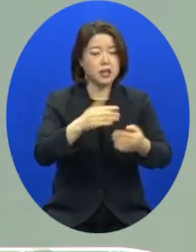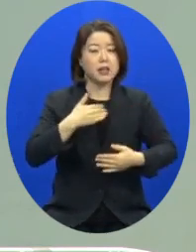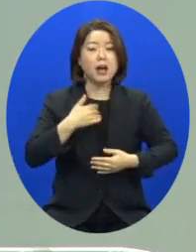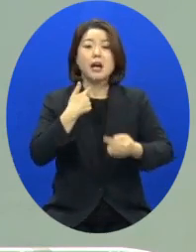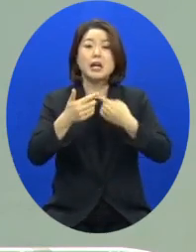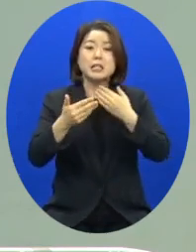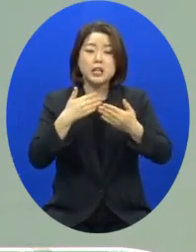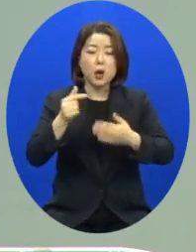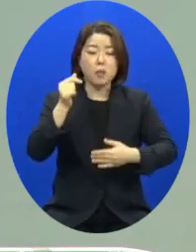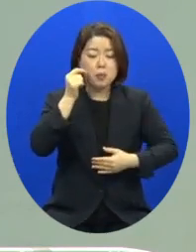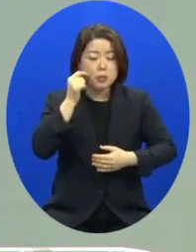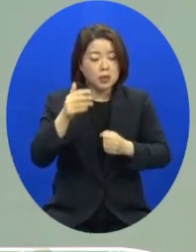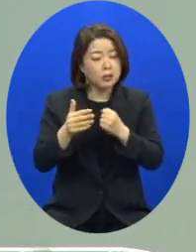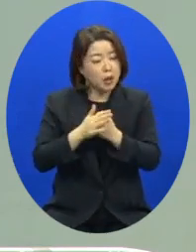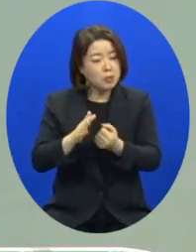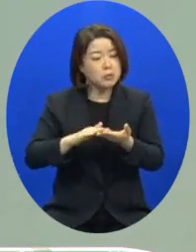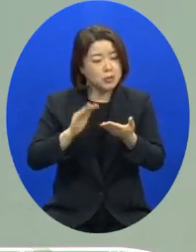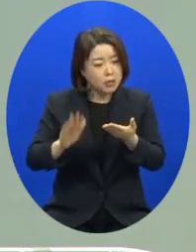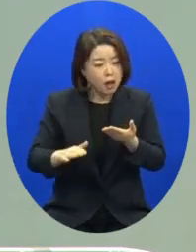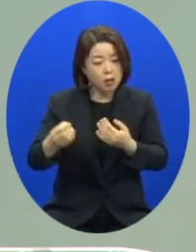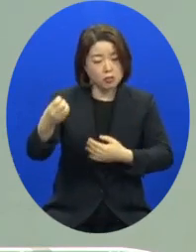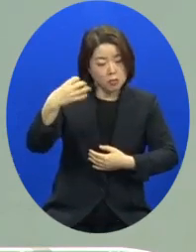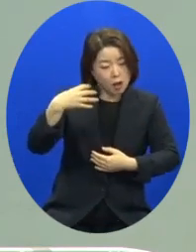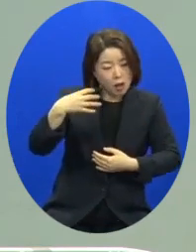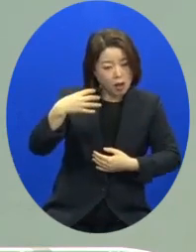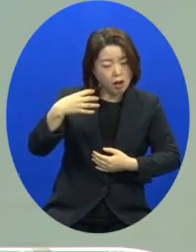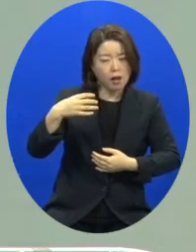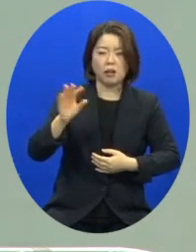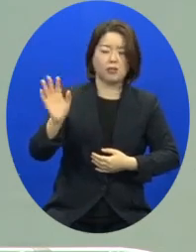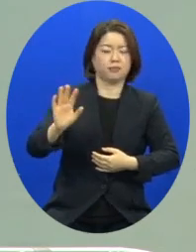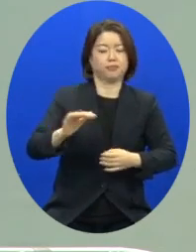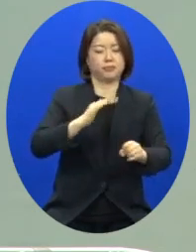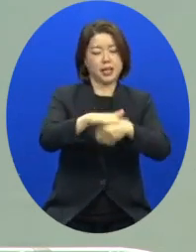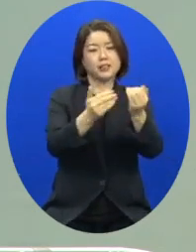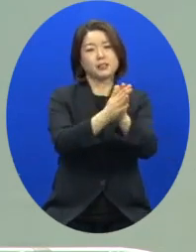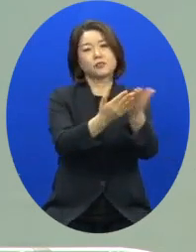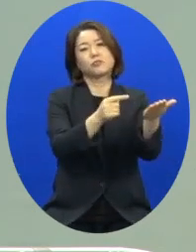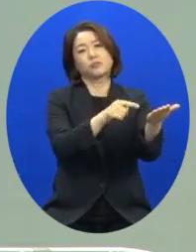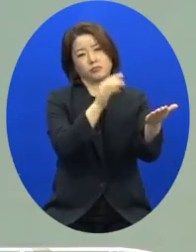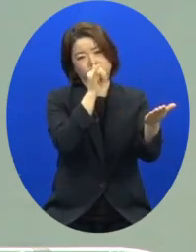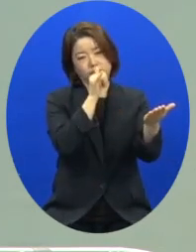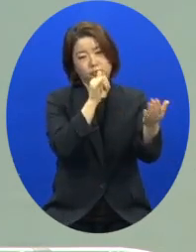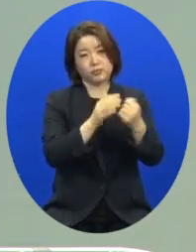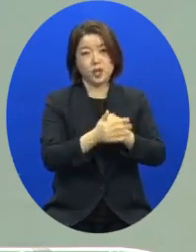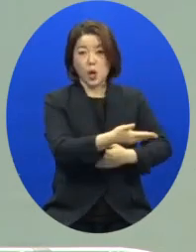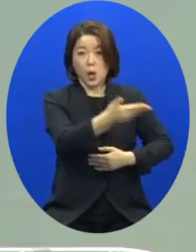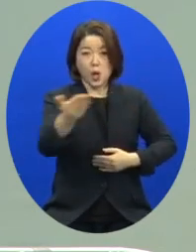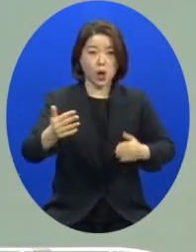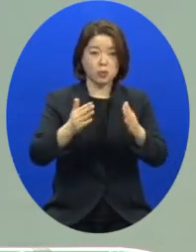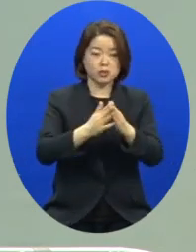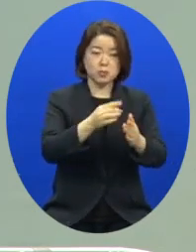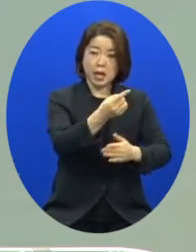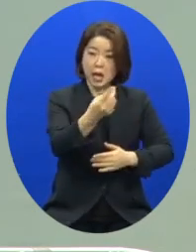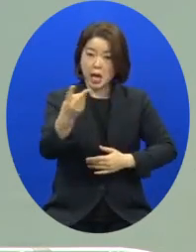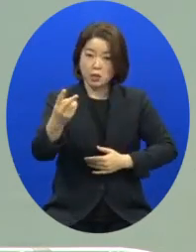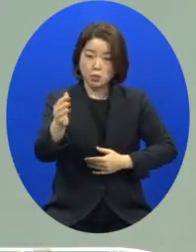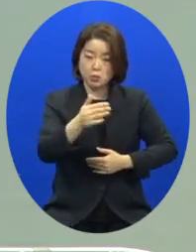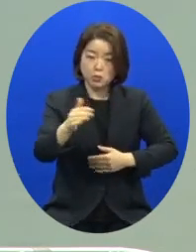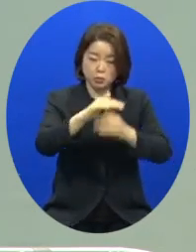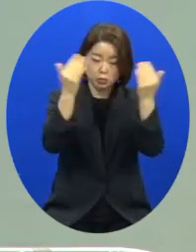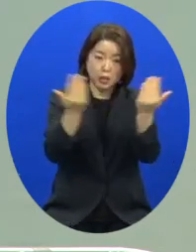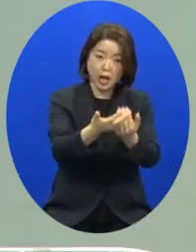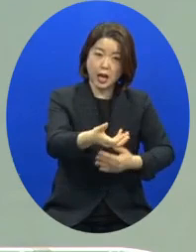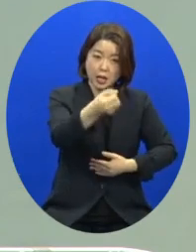못했으니 그런 거 아닙니까? 여러분 성경책이 있지 않습니까? 여러분 집에 적어도 한두 권씩은 다 있으실